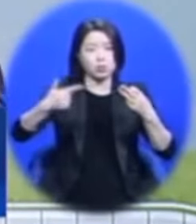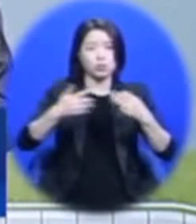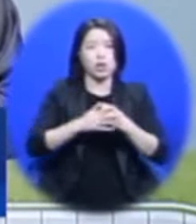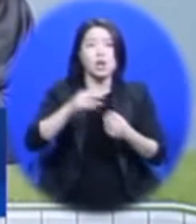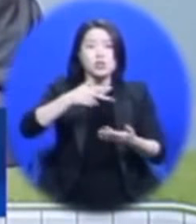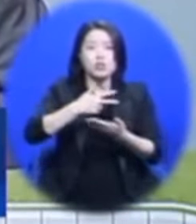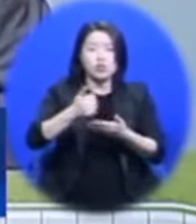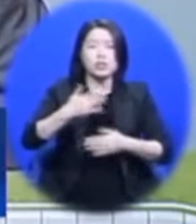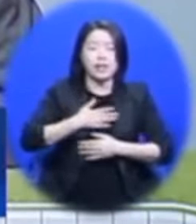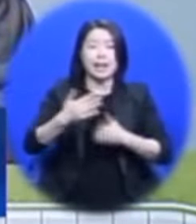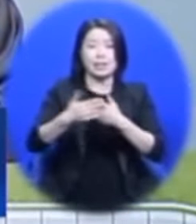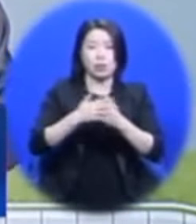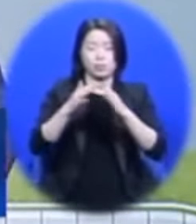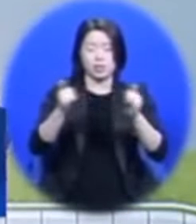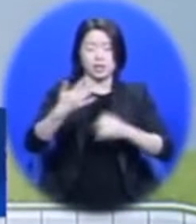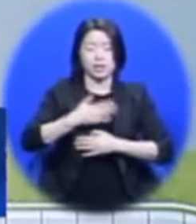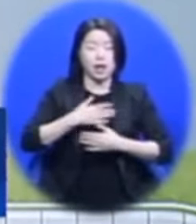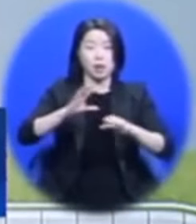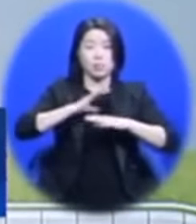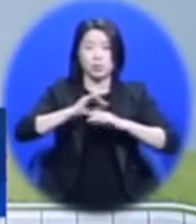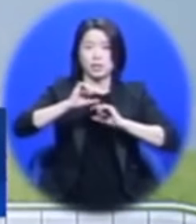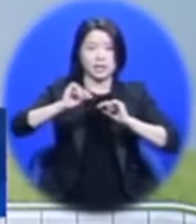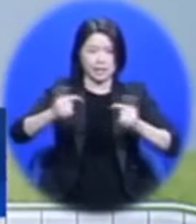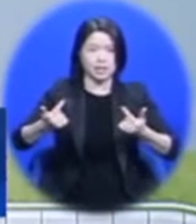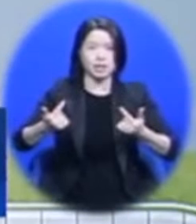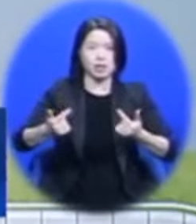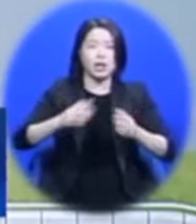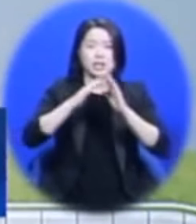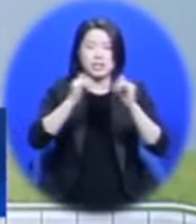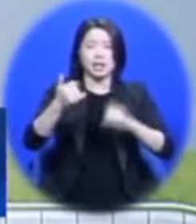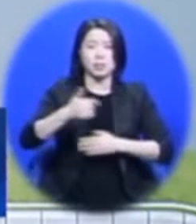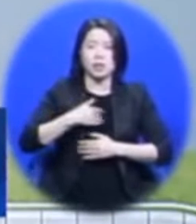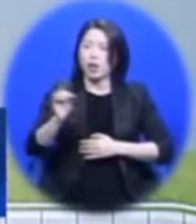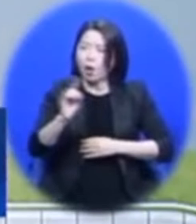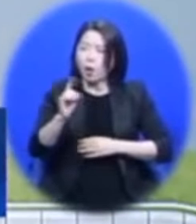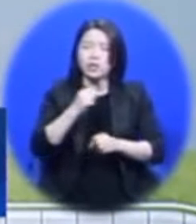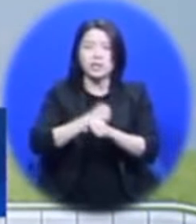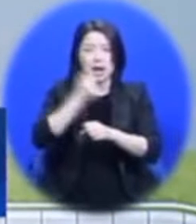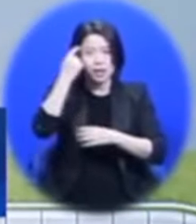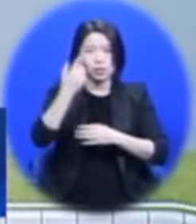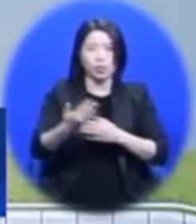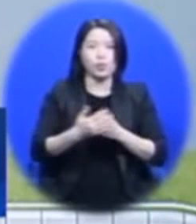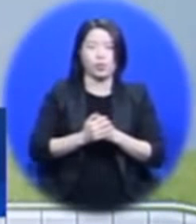자시니 내가 무서워하지 아니하겠노라. 사람이 내게 어찌하리요.